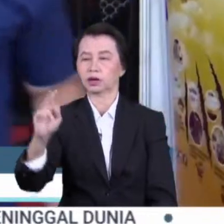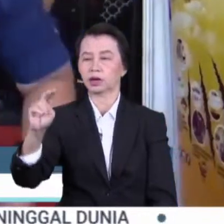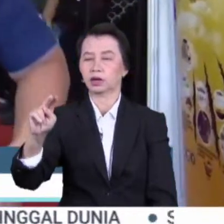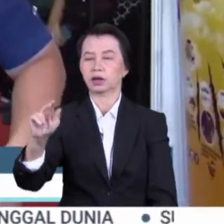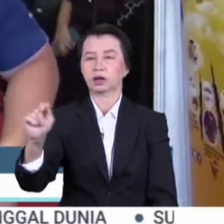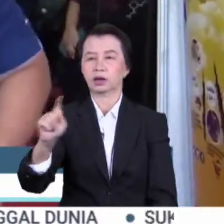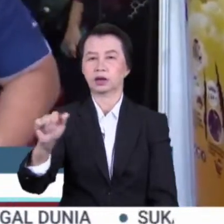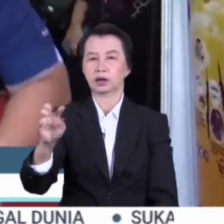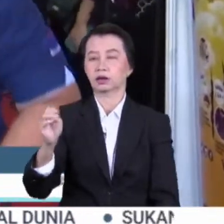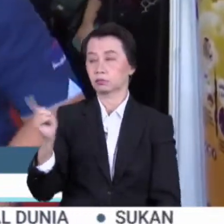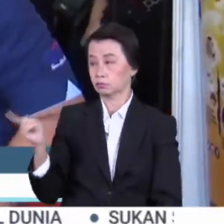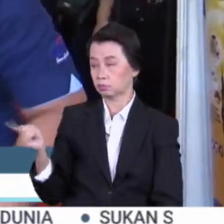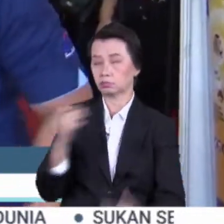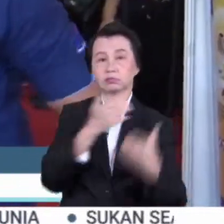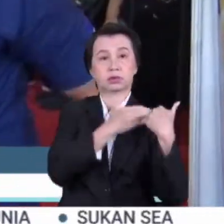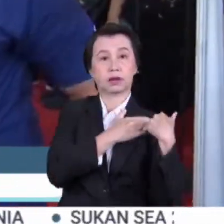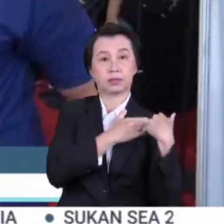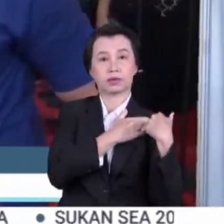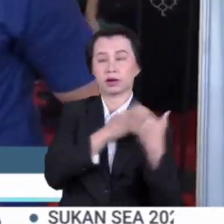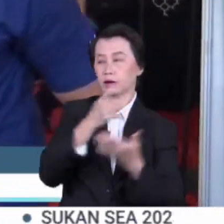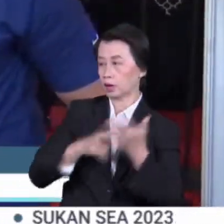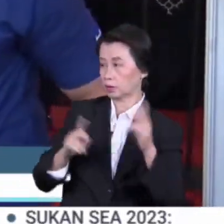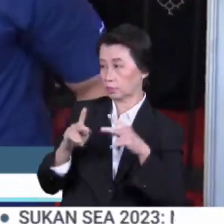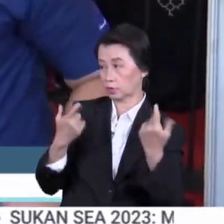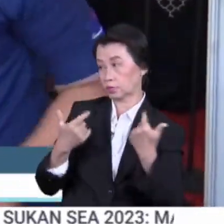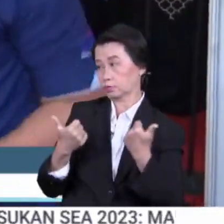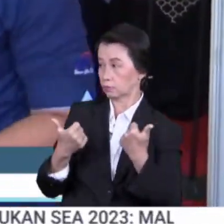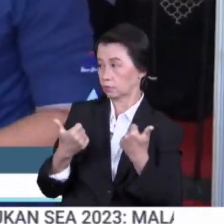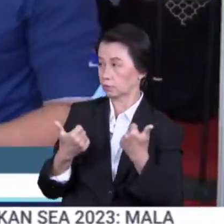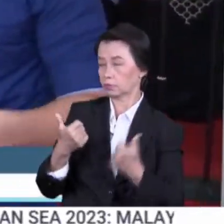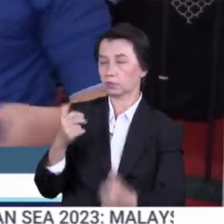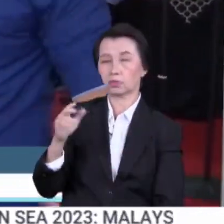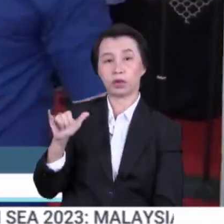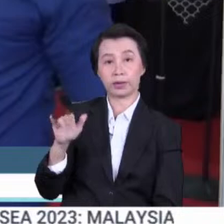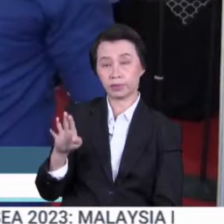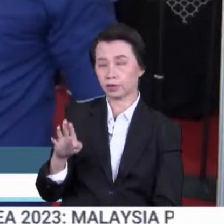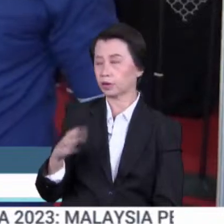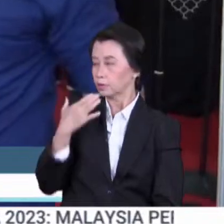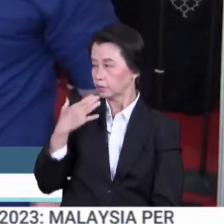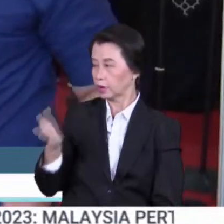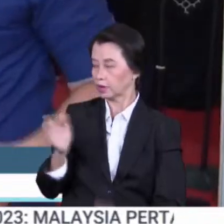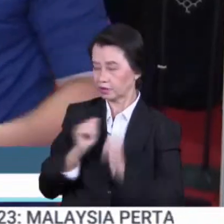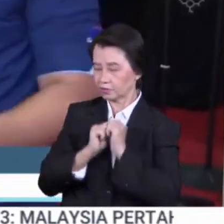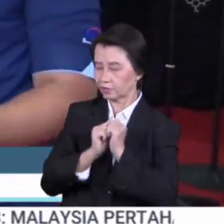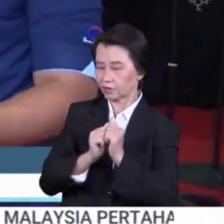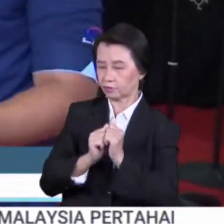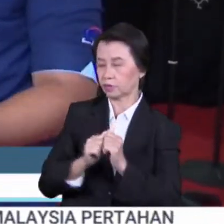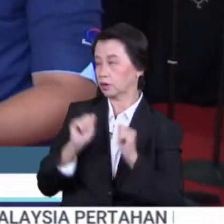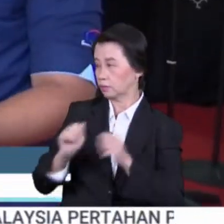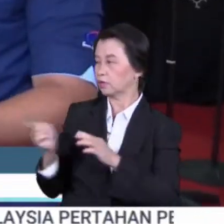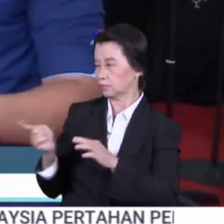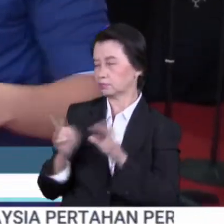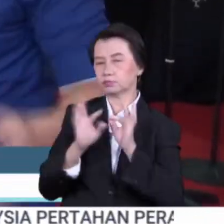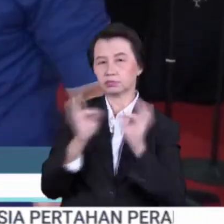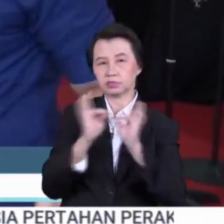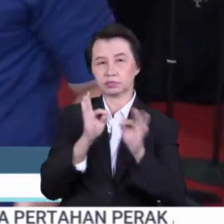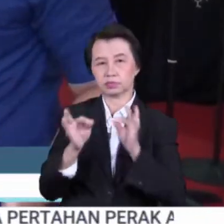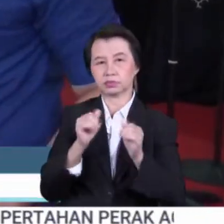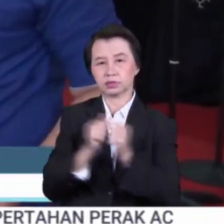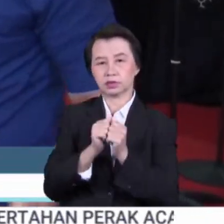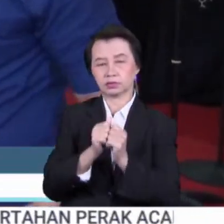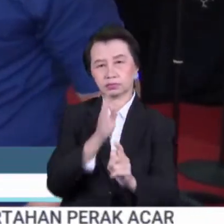peneraju untuk Rumah Terbuka ini. Apa khabar YB? Baik, Alhamdulillah. Terima kasih YB kerana sudi untuk bersama kami untuk hari ini. YB, boleh cerita sikit berkenaan dengan